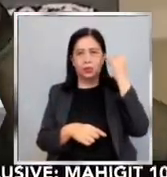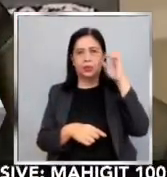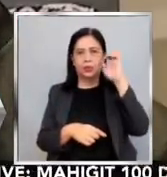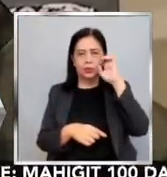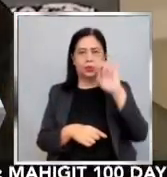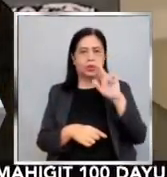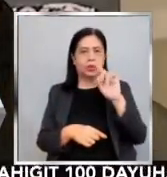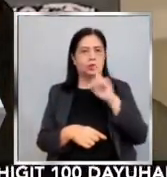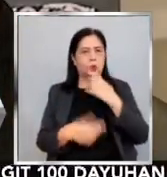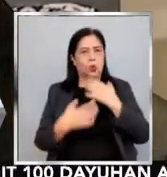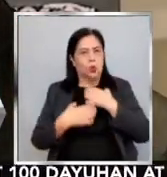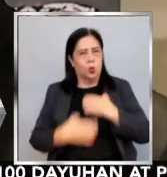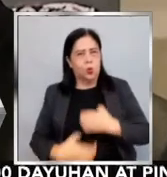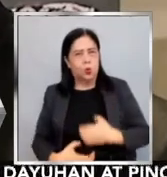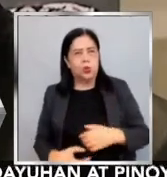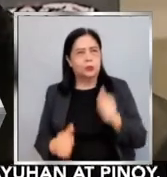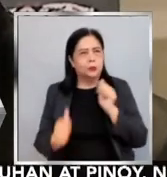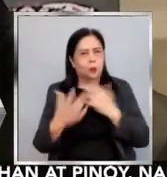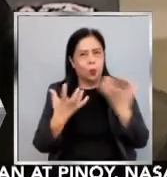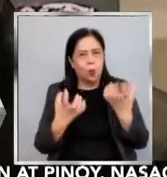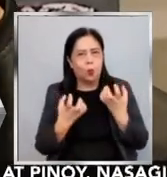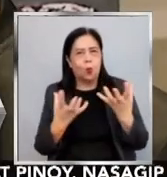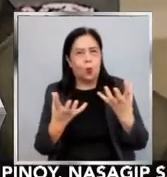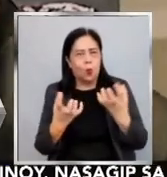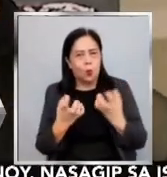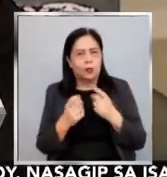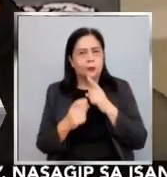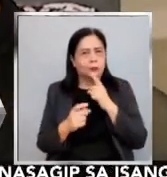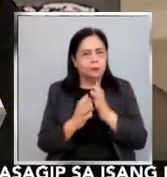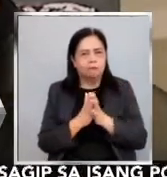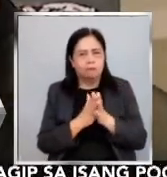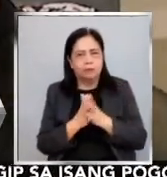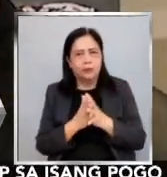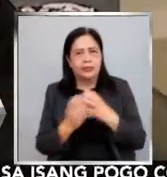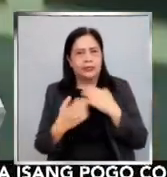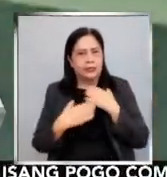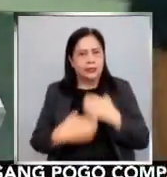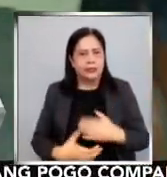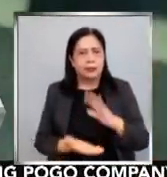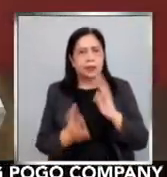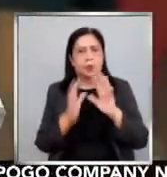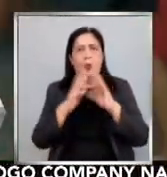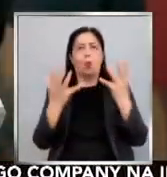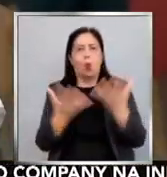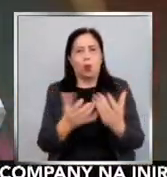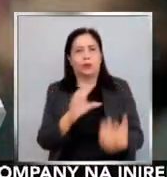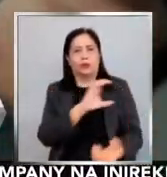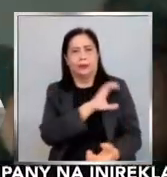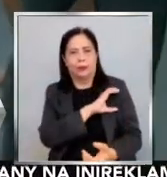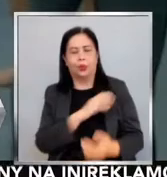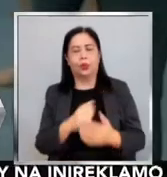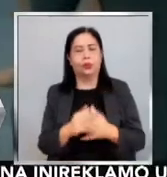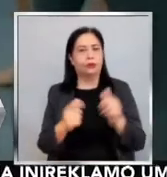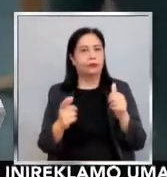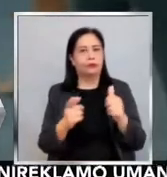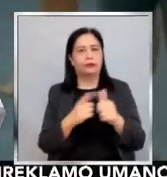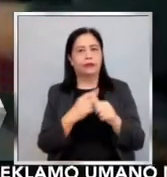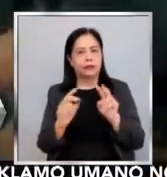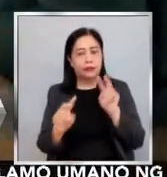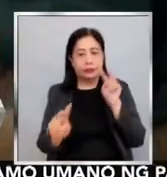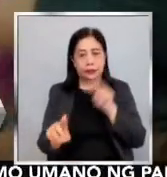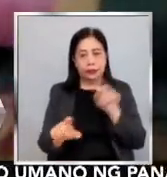who has nothing but desire to become a world champion. Unang-una kasi na tinitignan natin yan